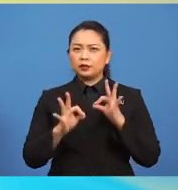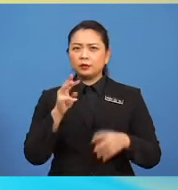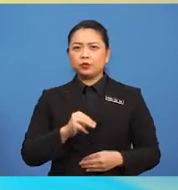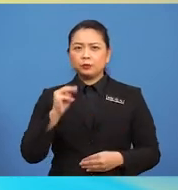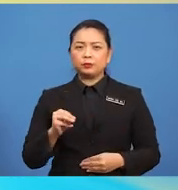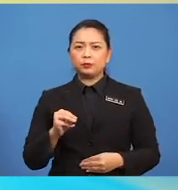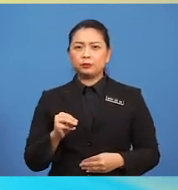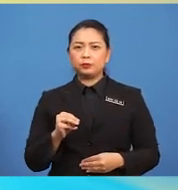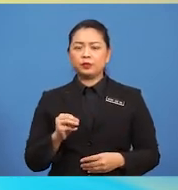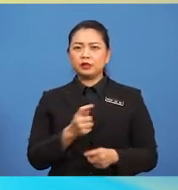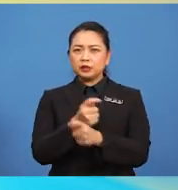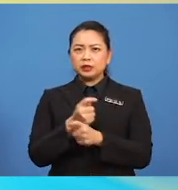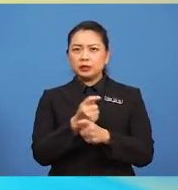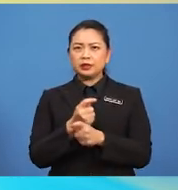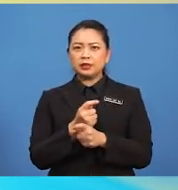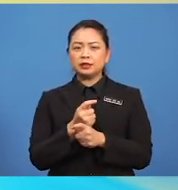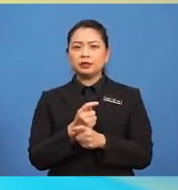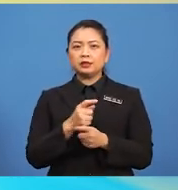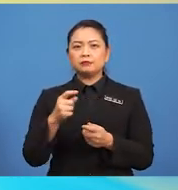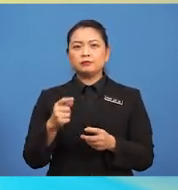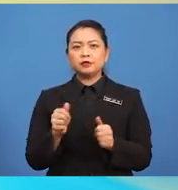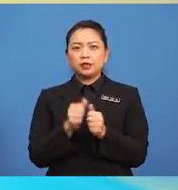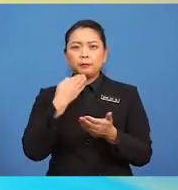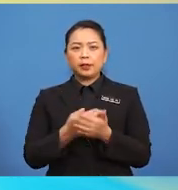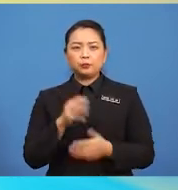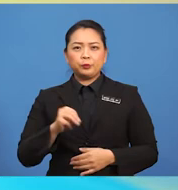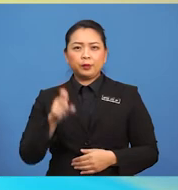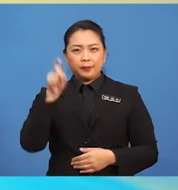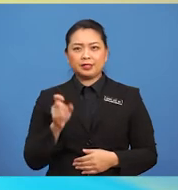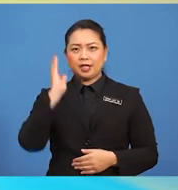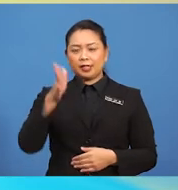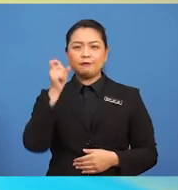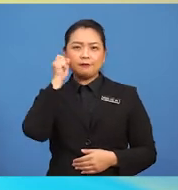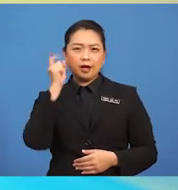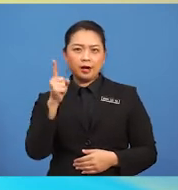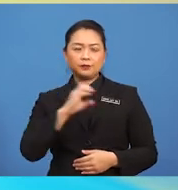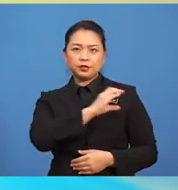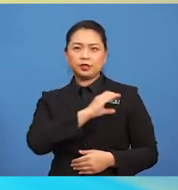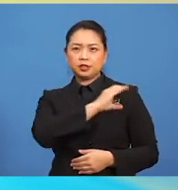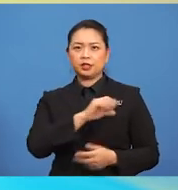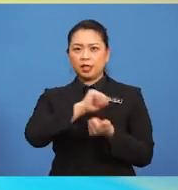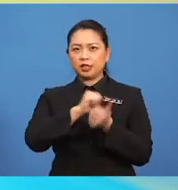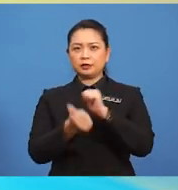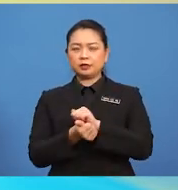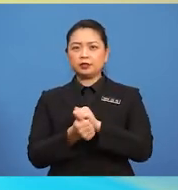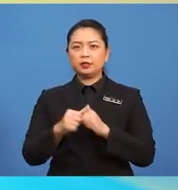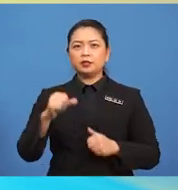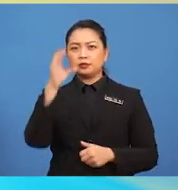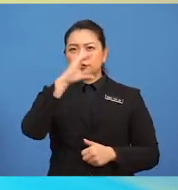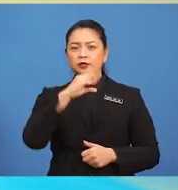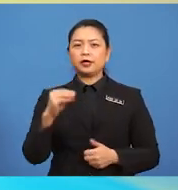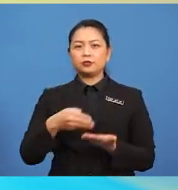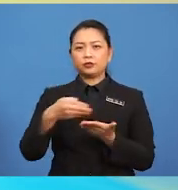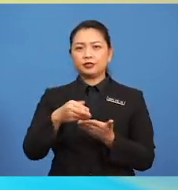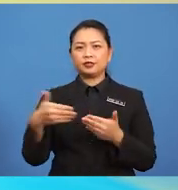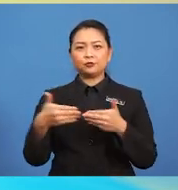seandainya murid-murid meneliti episod ini dengan baik, murid-murid pasti akan memahami ciri-ciri algoritma search dan